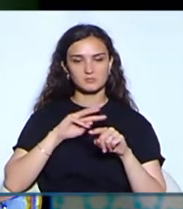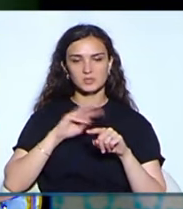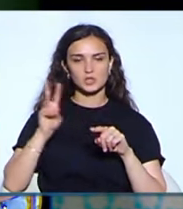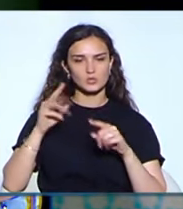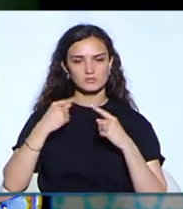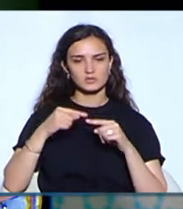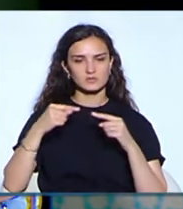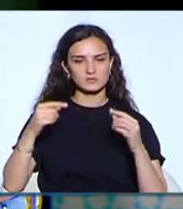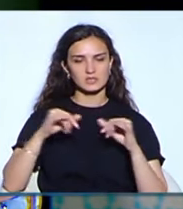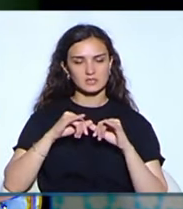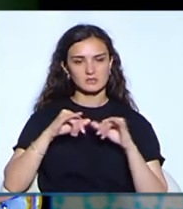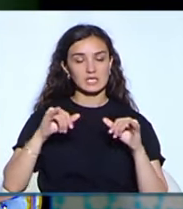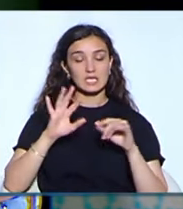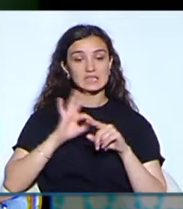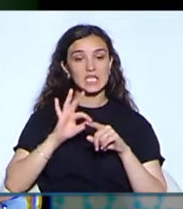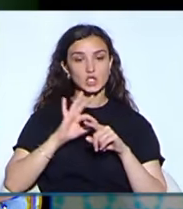ნეიროგანვითარების დარღვევას,